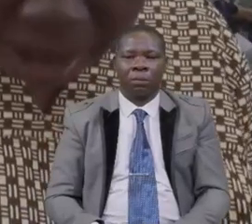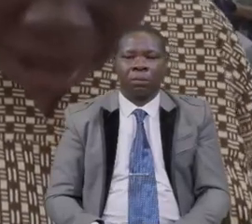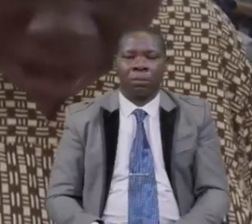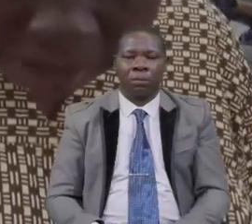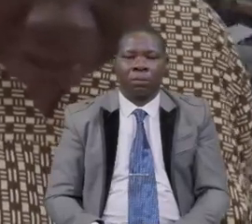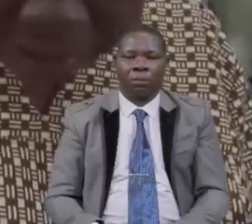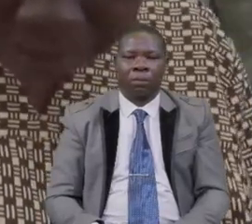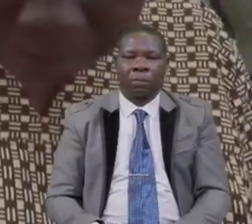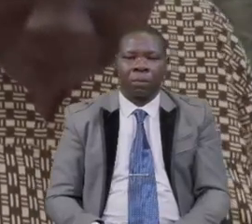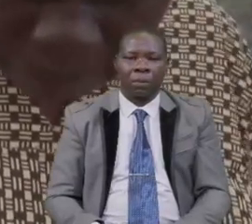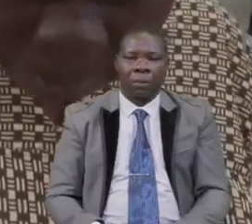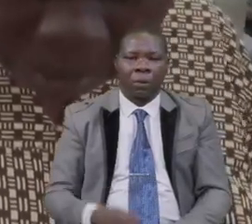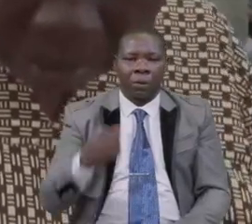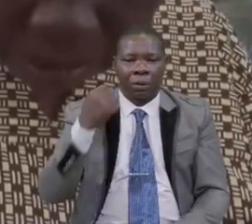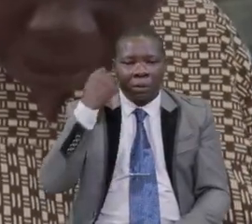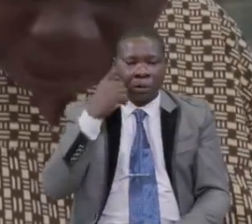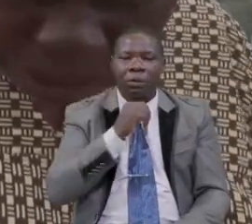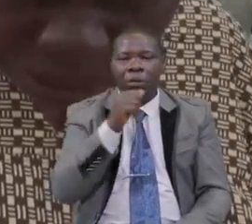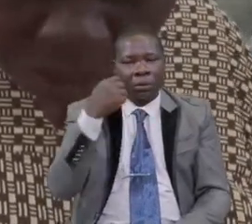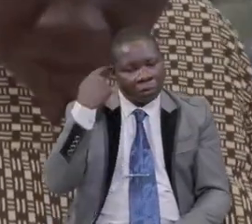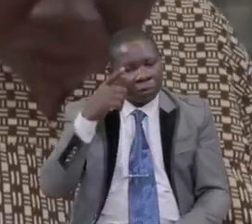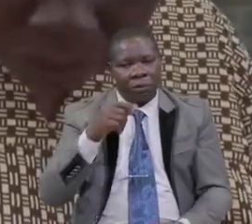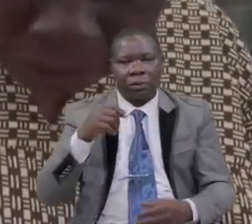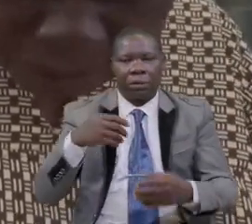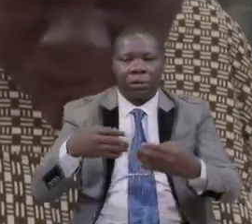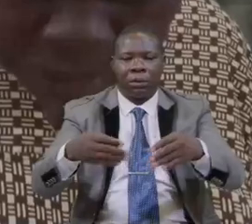La conviction n'est pas à vendre.